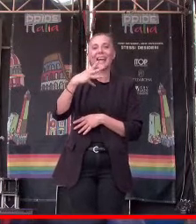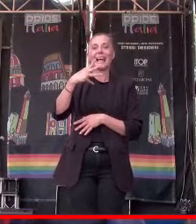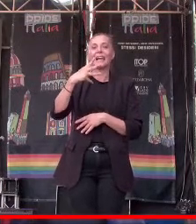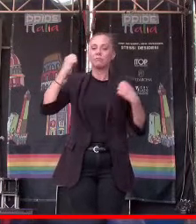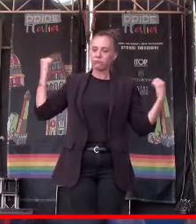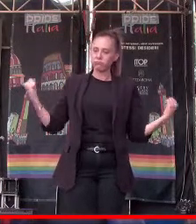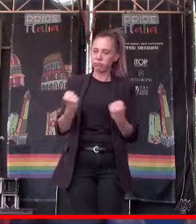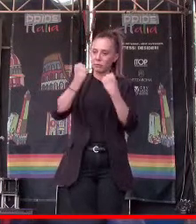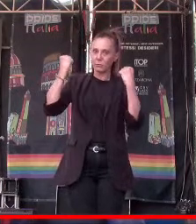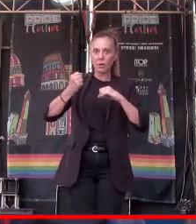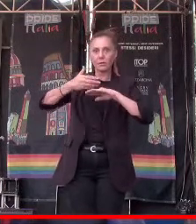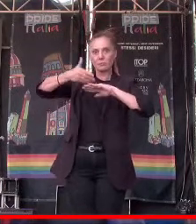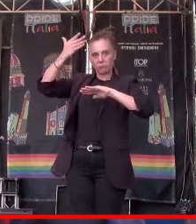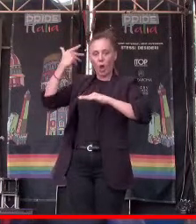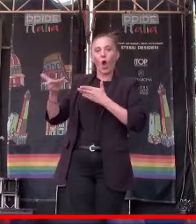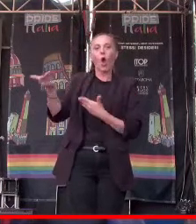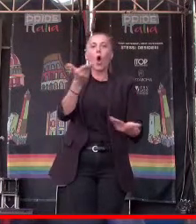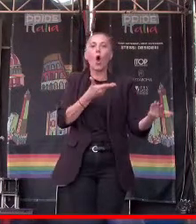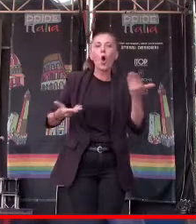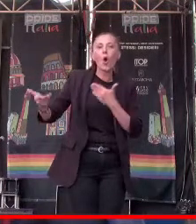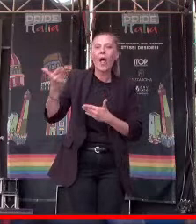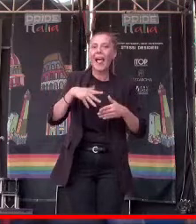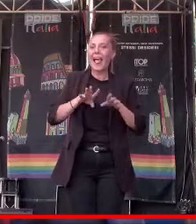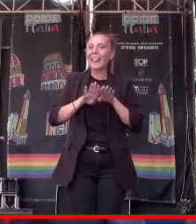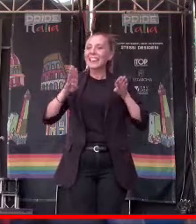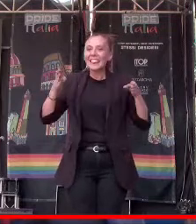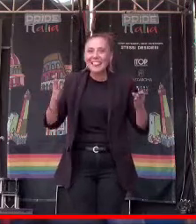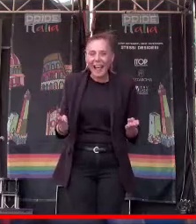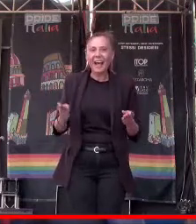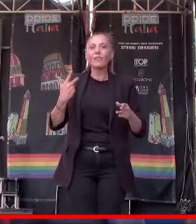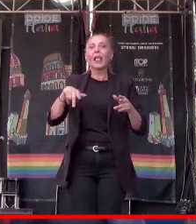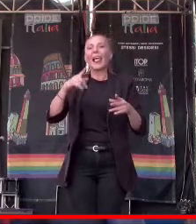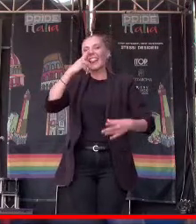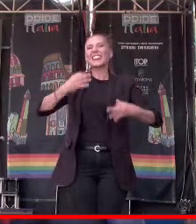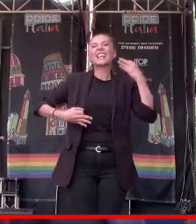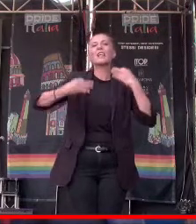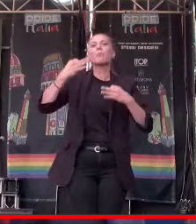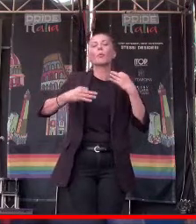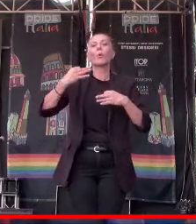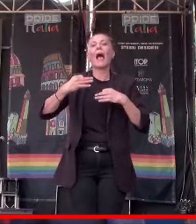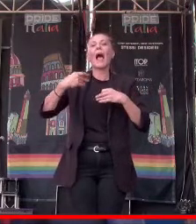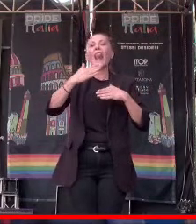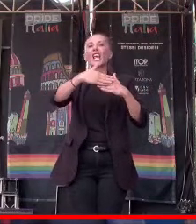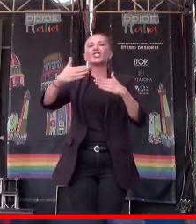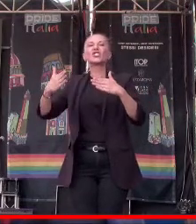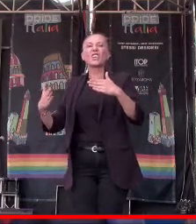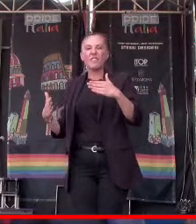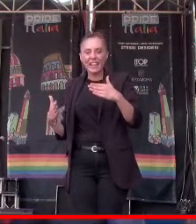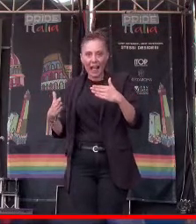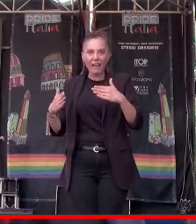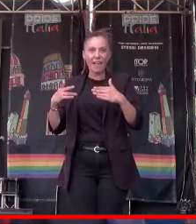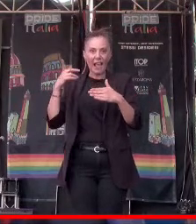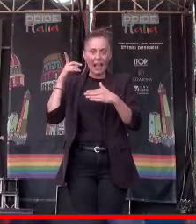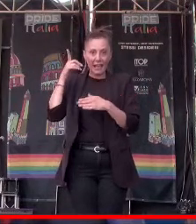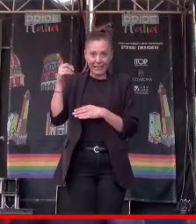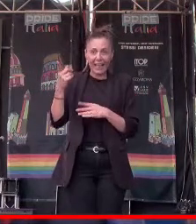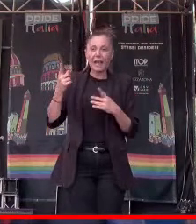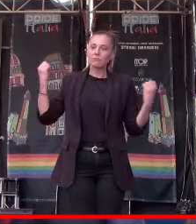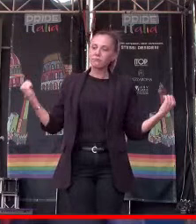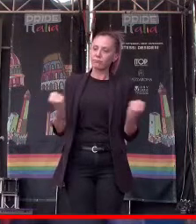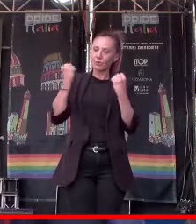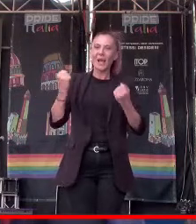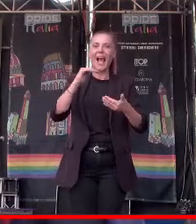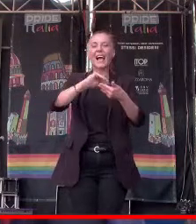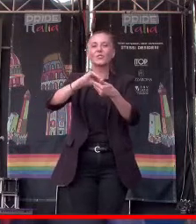promossa all'epoca in collaborazione con il tavolo dell'agibilità del Tribunale di Civitavecchia e promossa da